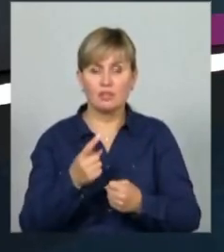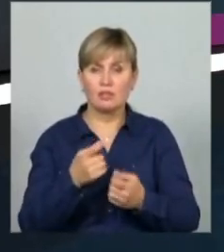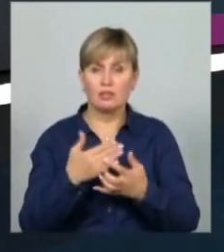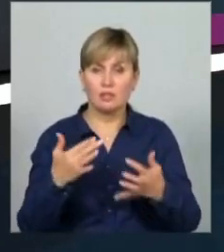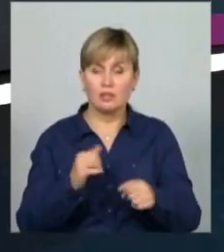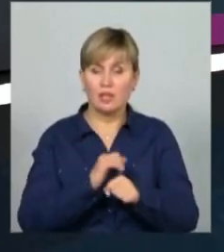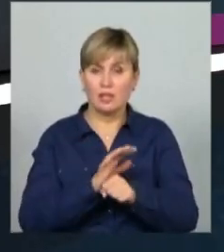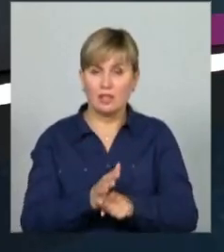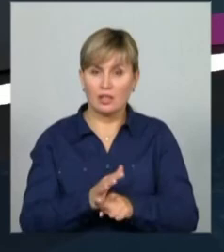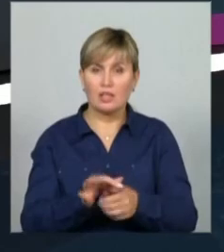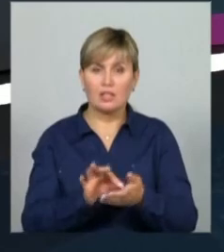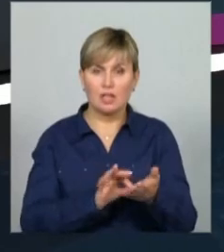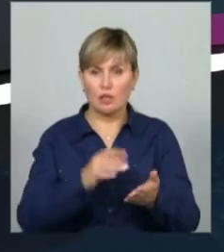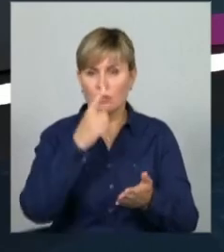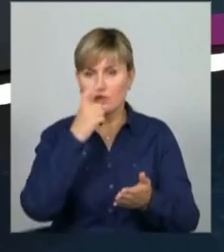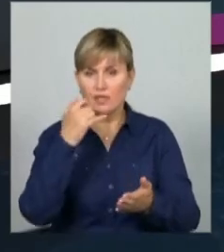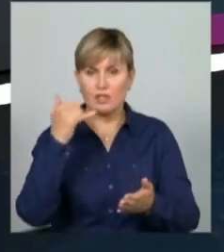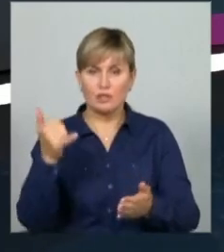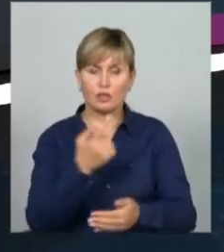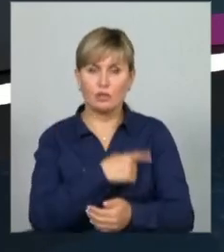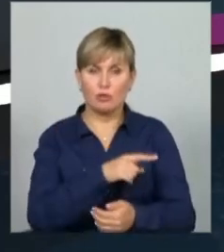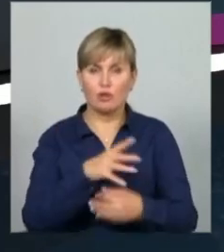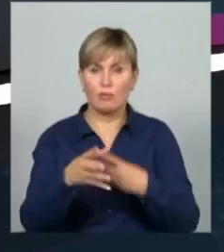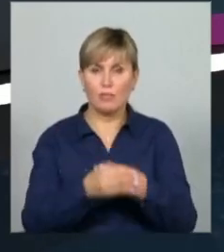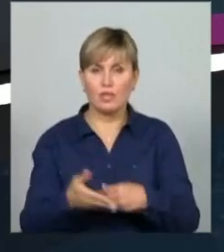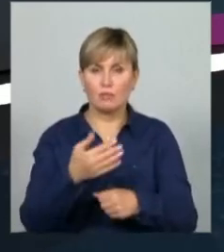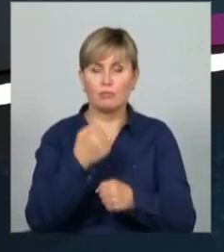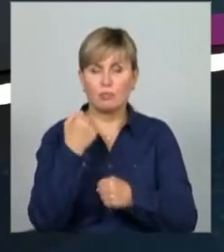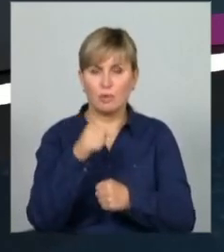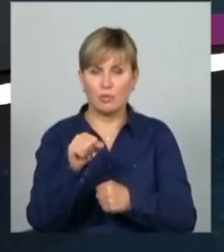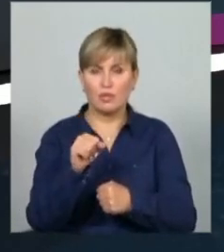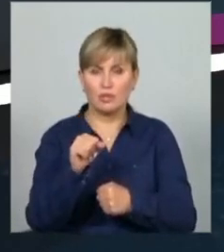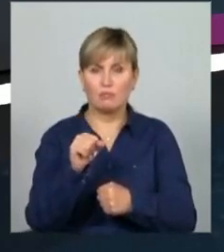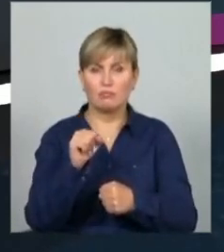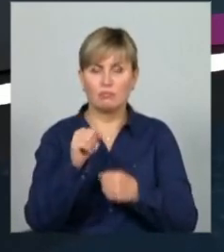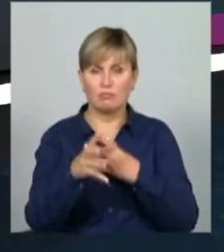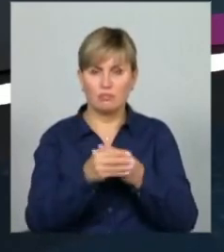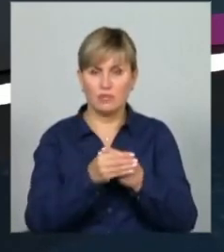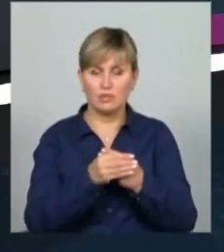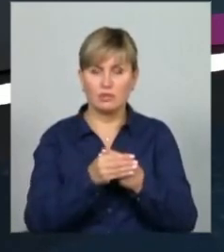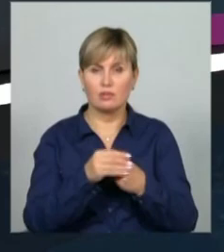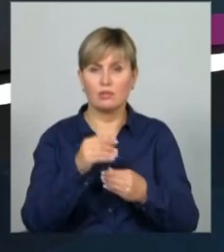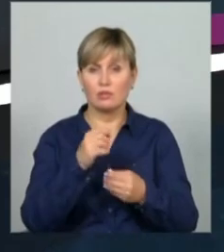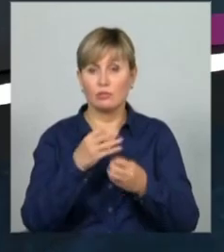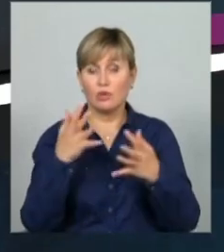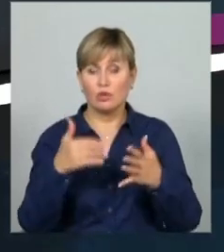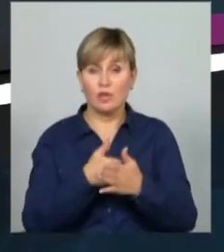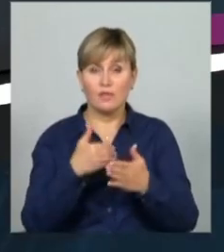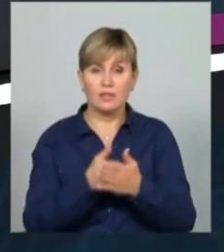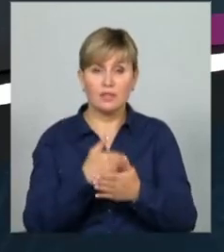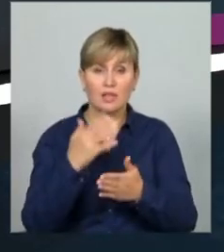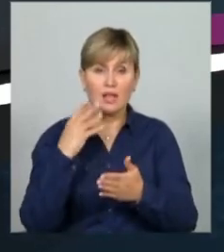симптомов коронавируса сразу же звоните в скорую. Вместе мы победим коронавирус. Алматы с вами. Еще больше новостей на